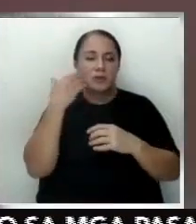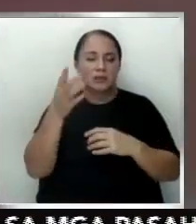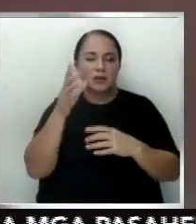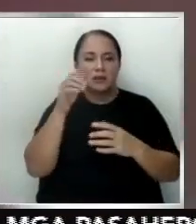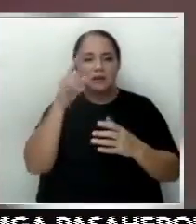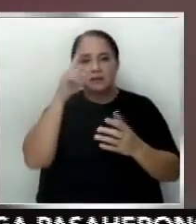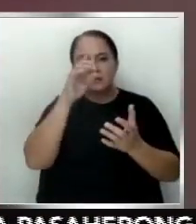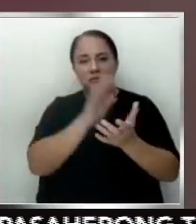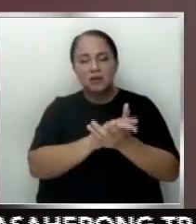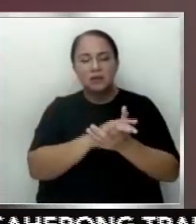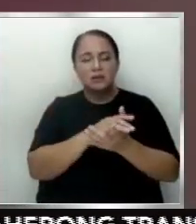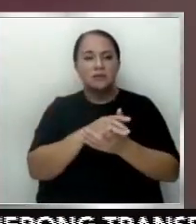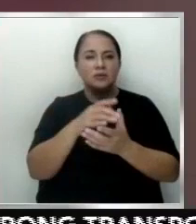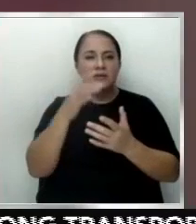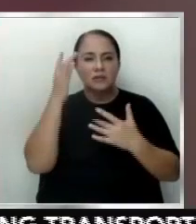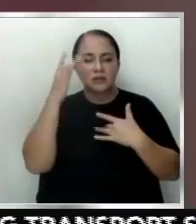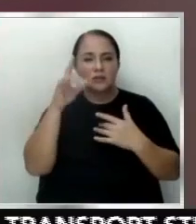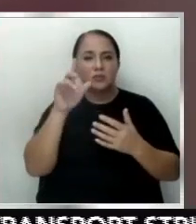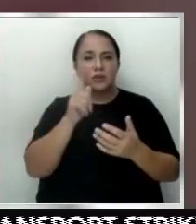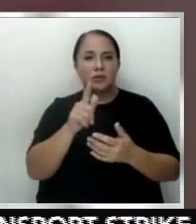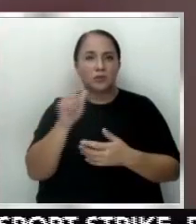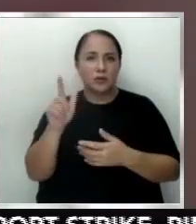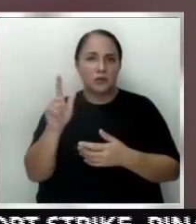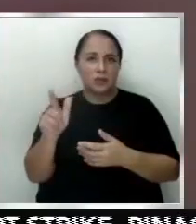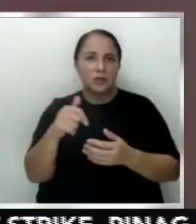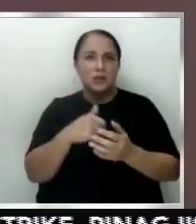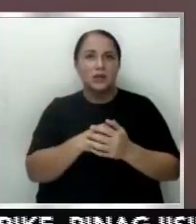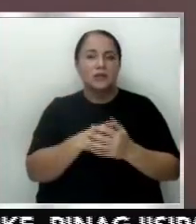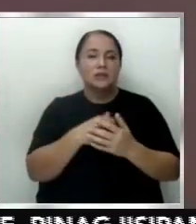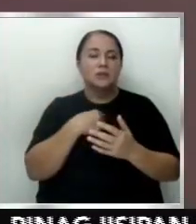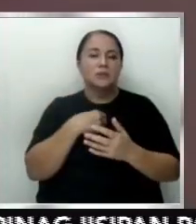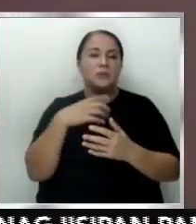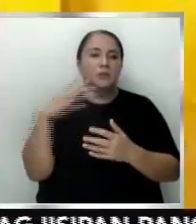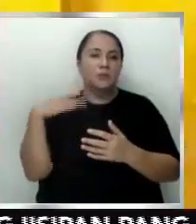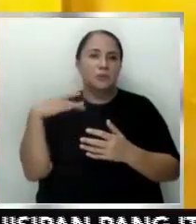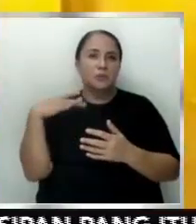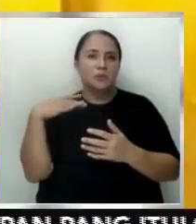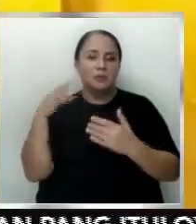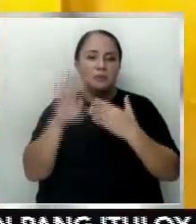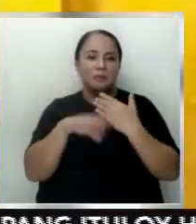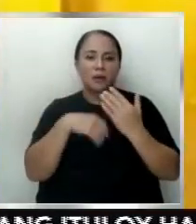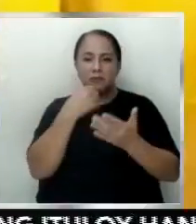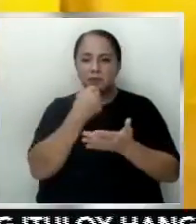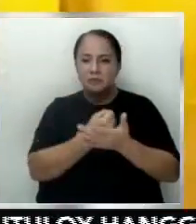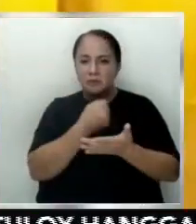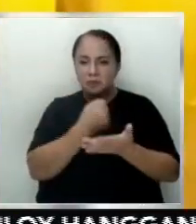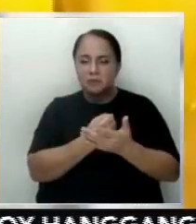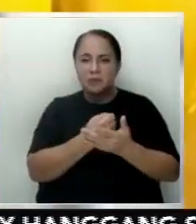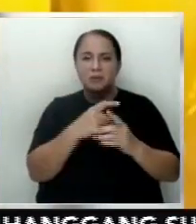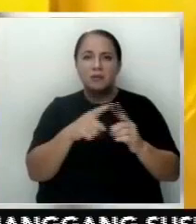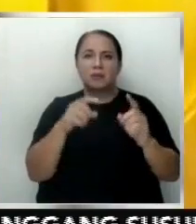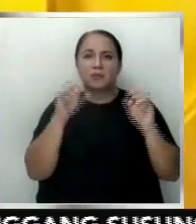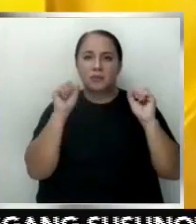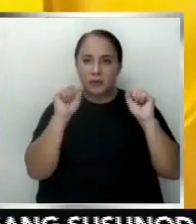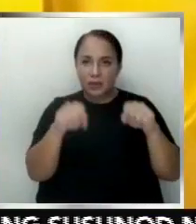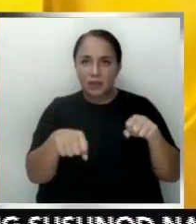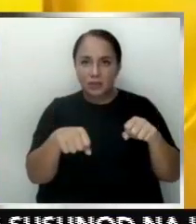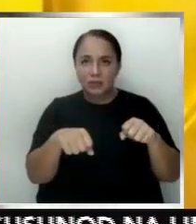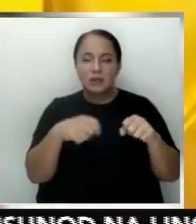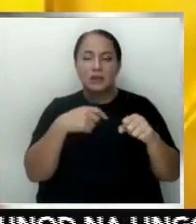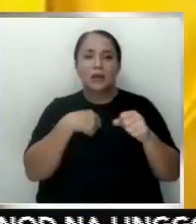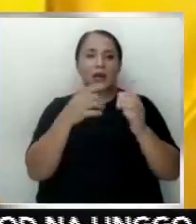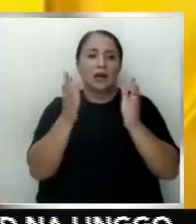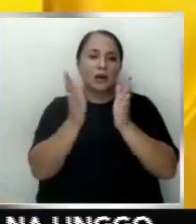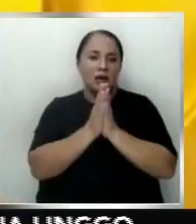mister sa Pilipinas noong 2020 habang nag-aabang ng kanyang back pay. Hanggat maaari, makahingi po sana